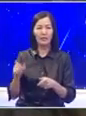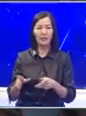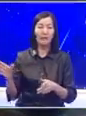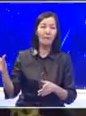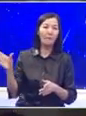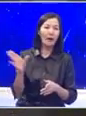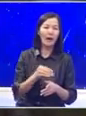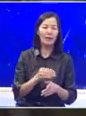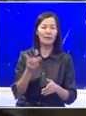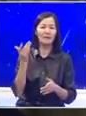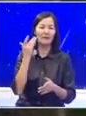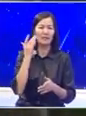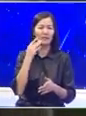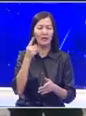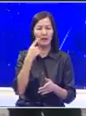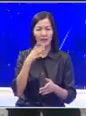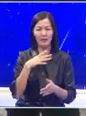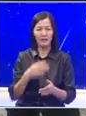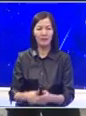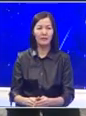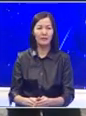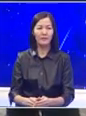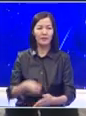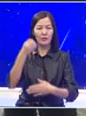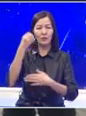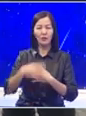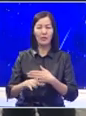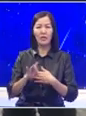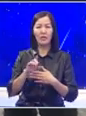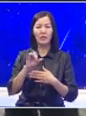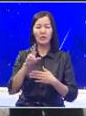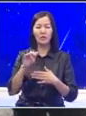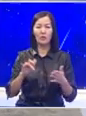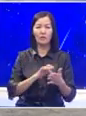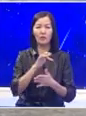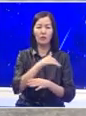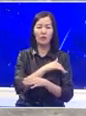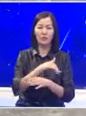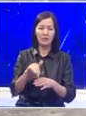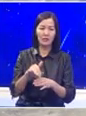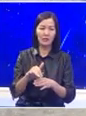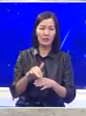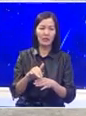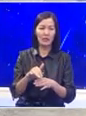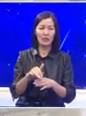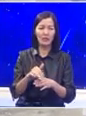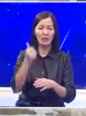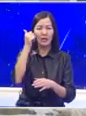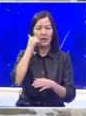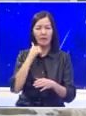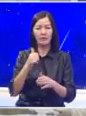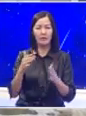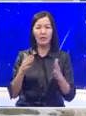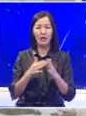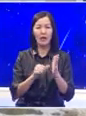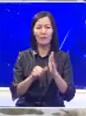Келген әкімнің бәріне бірінші проблемамыз осы үйді айтамыз. Аудан орталығындағы Рысқұлов көшесі бойында орналасқан қос қабатты үйлер әбден тозған. 60 жыл